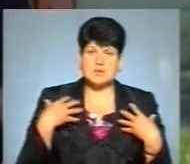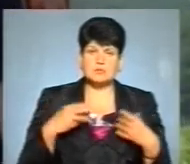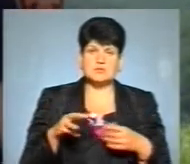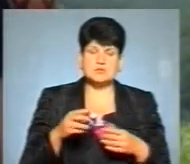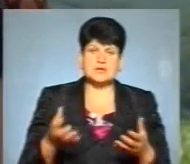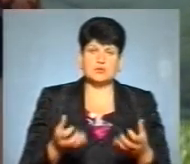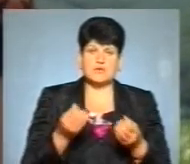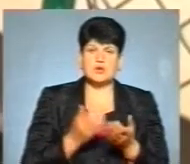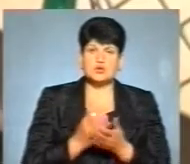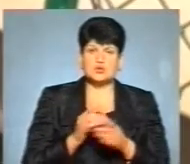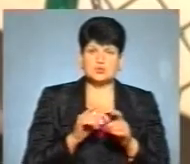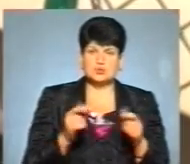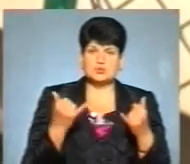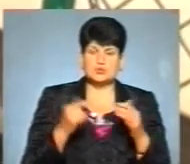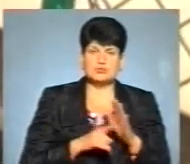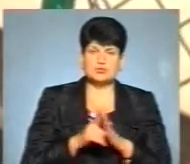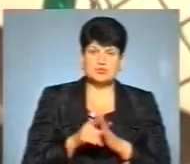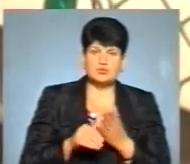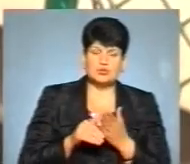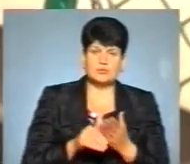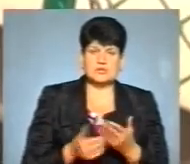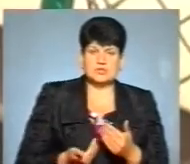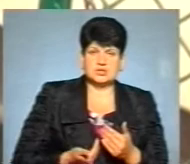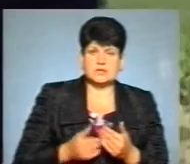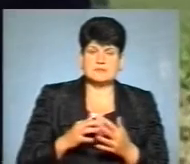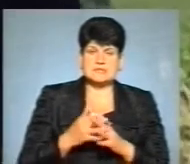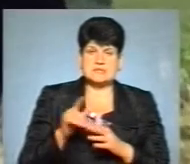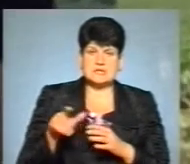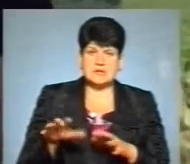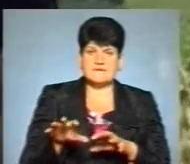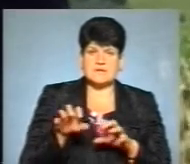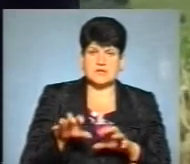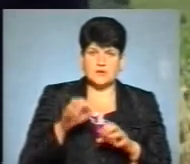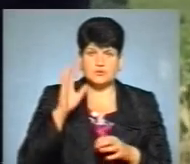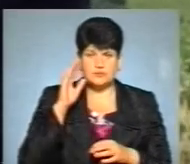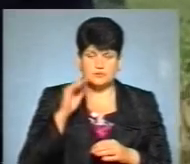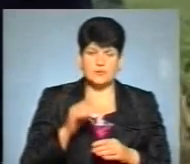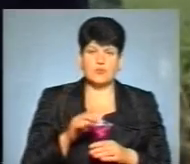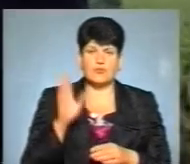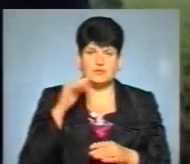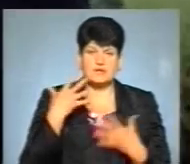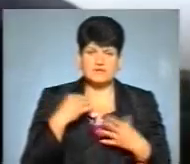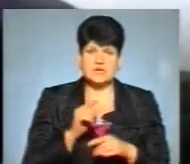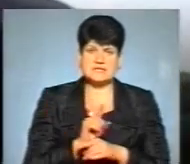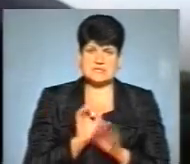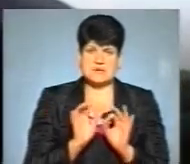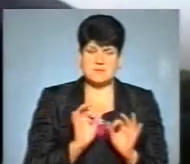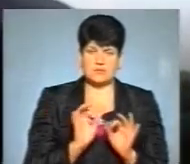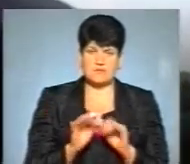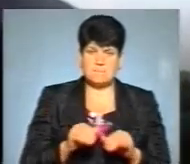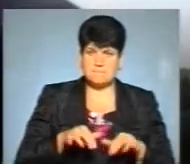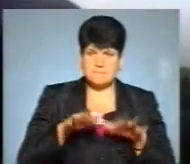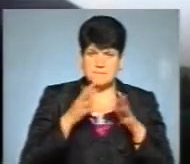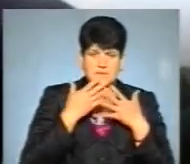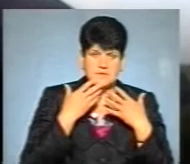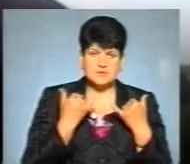Василя Старика, сьогодні почнуть допомагати жителям села відкачувати воду. Вода стабілізувалася, вже більше не підноситься. Зараз